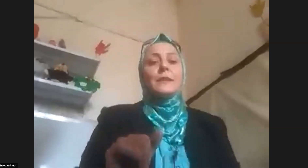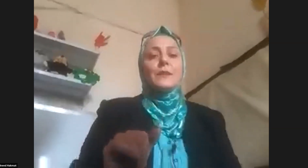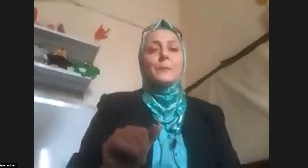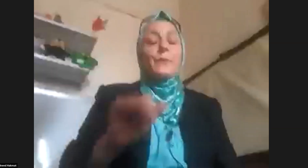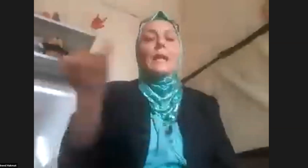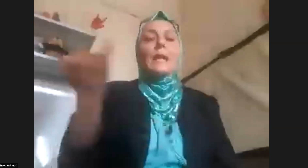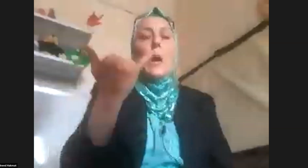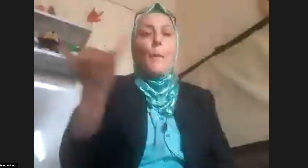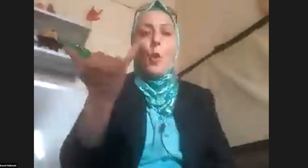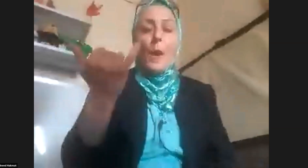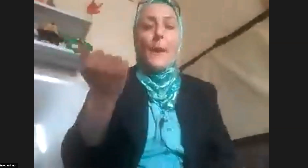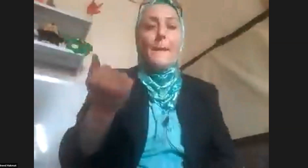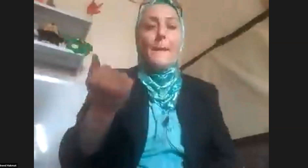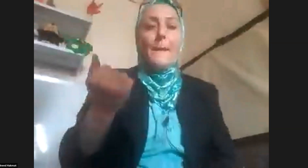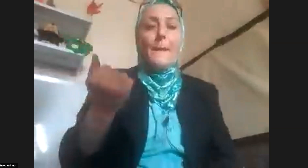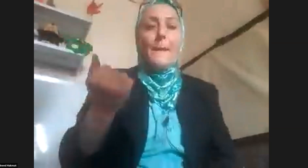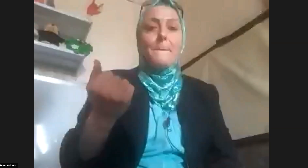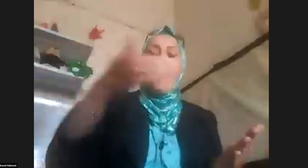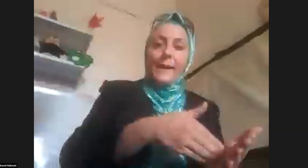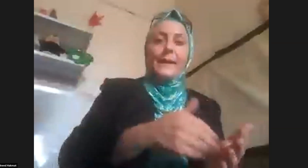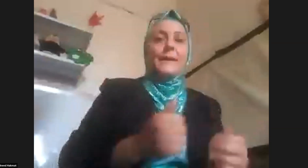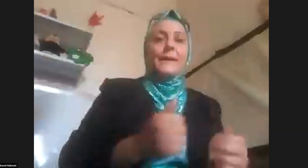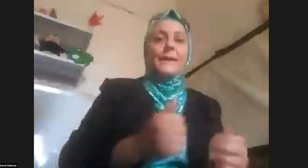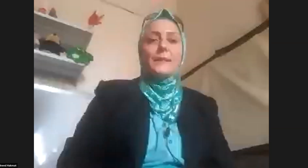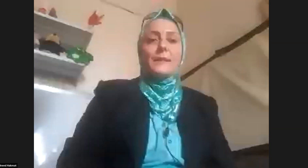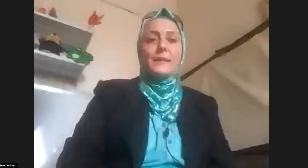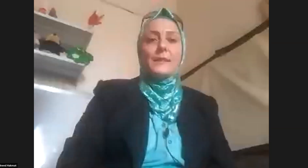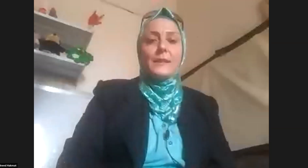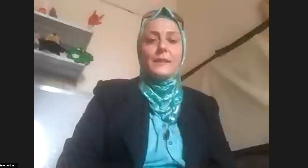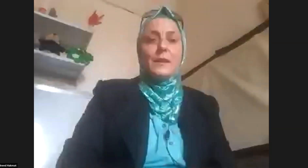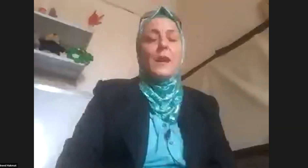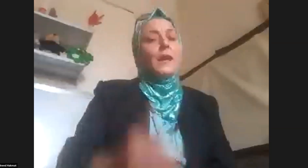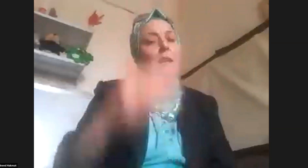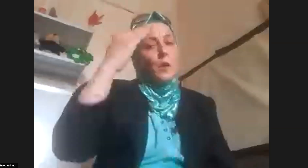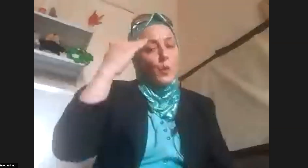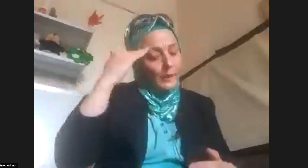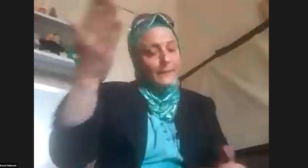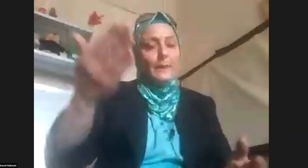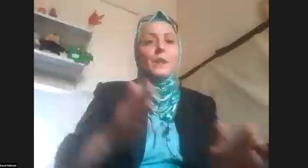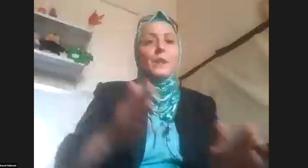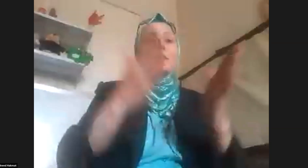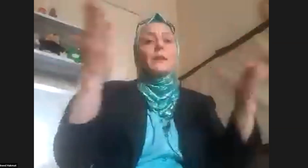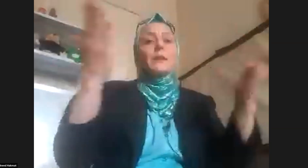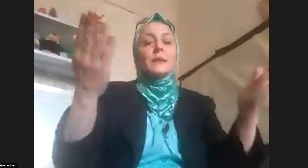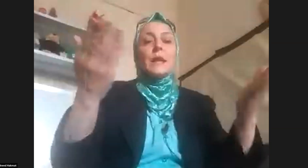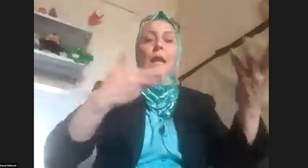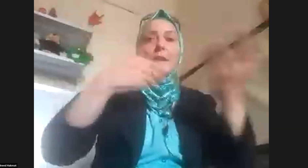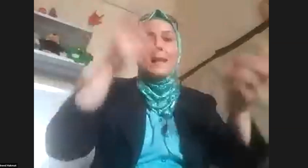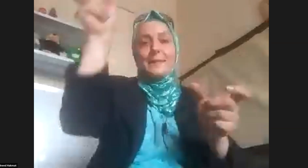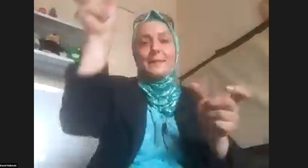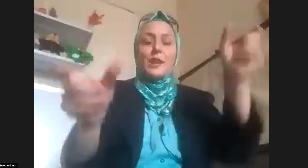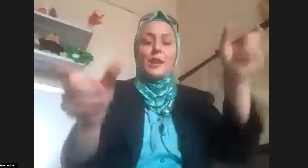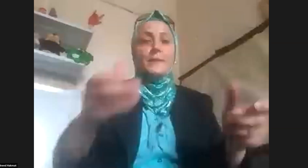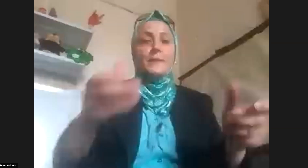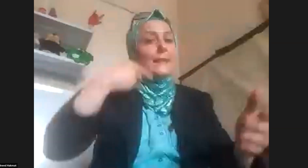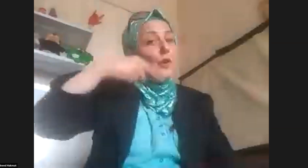عنه. وأخيراً أكيد. أنا أقدم شكري الجزيل للمتحدثين بشكل